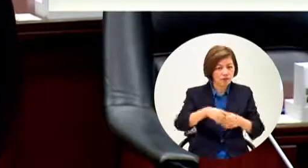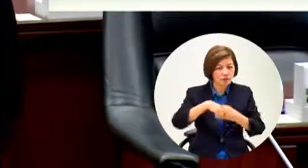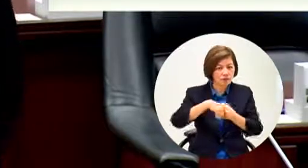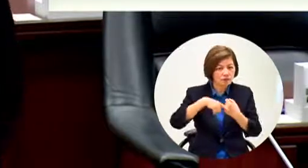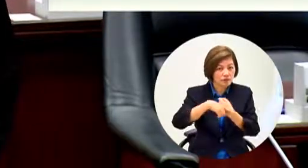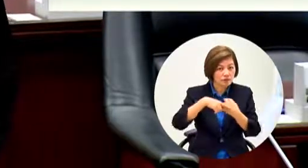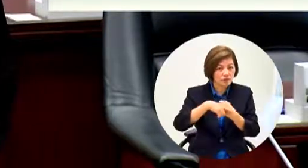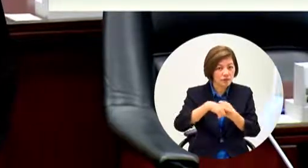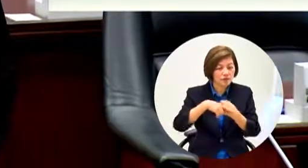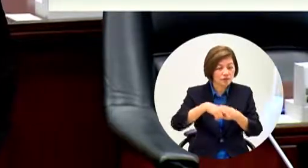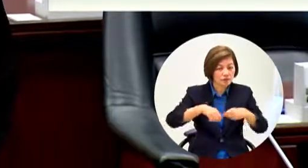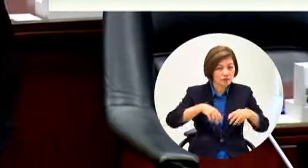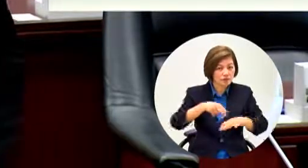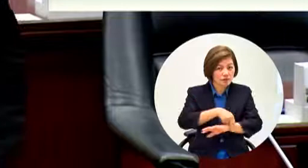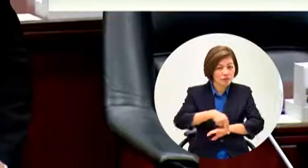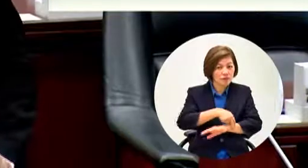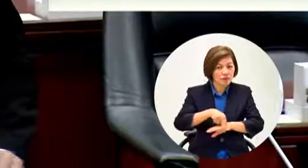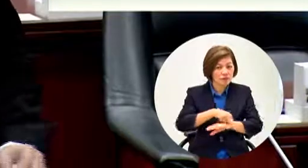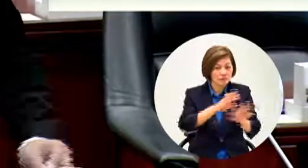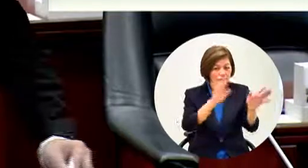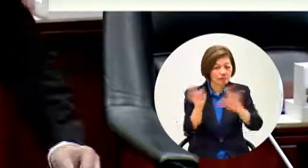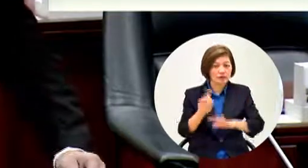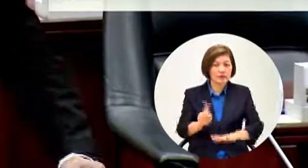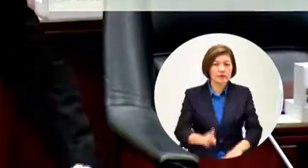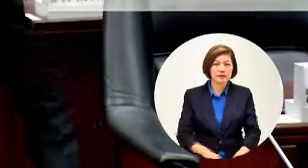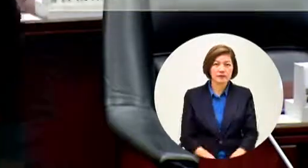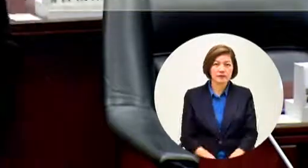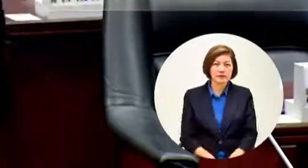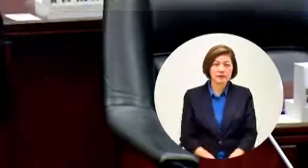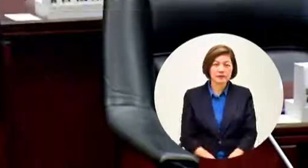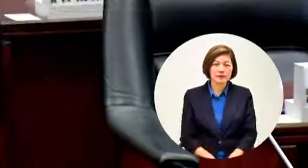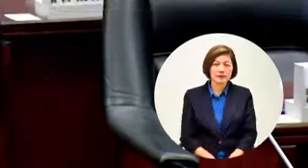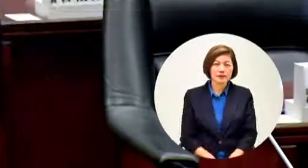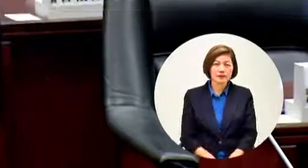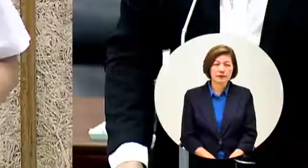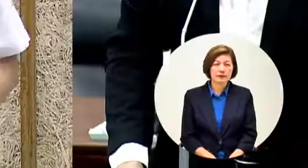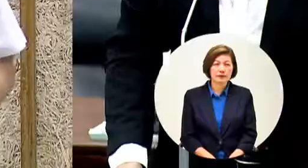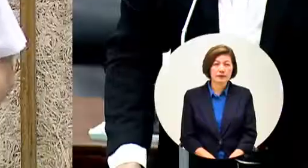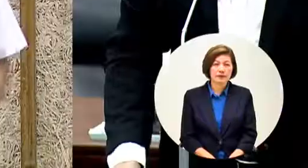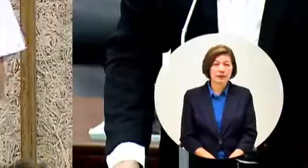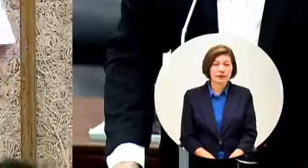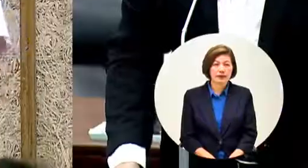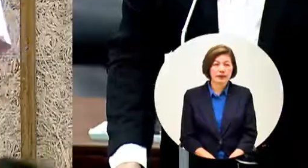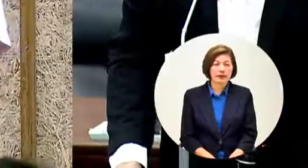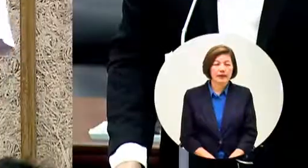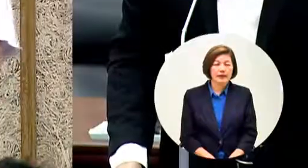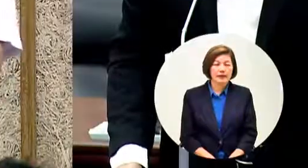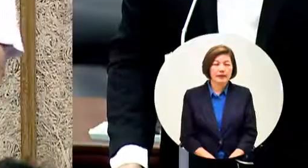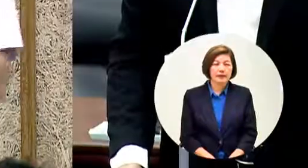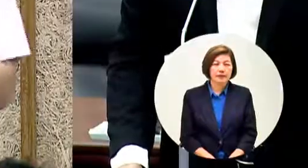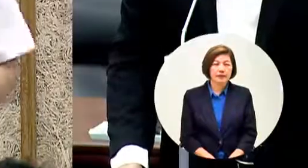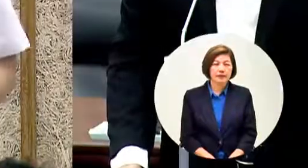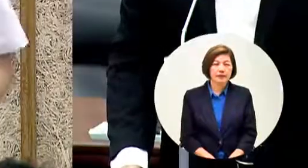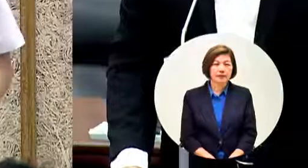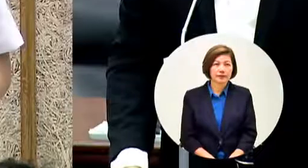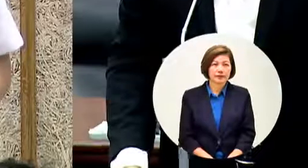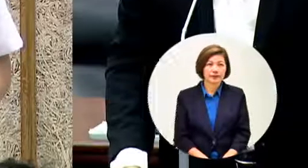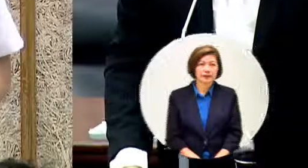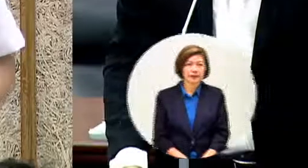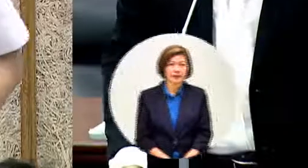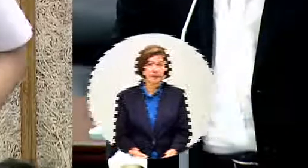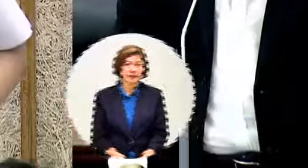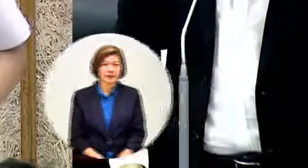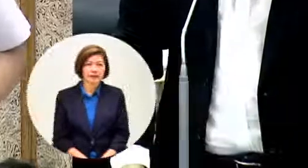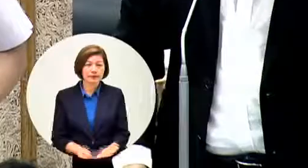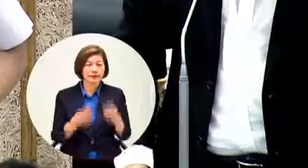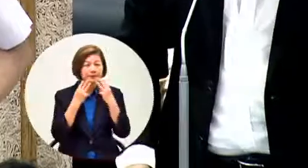当发包啊？ 请水利局蔡代理这样答复。 谢主席，谢议员哈，那个先针对。营建